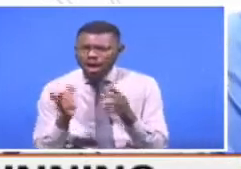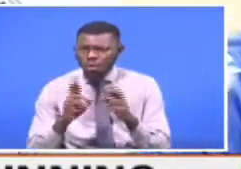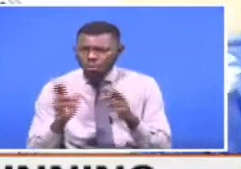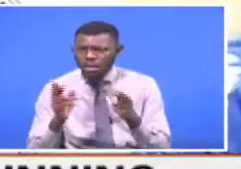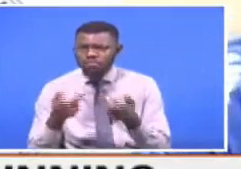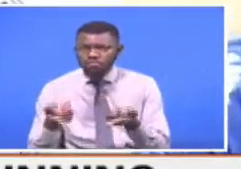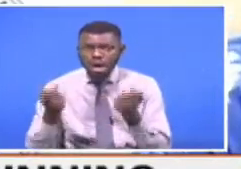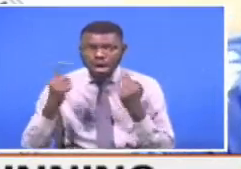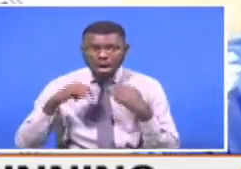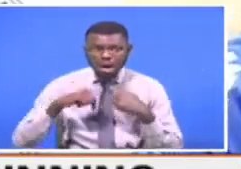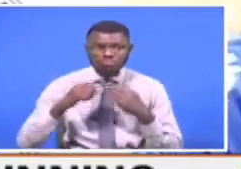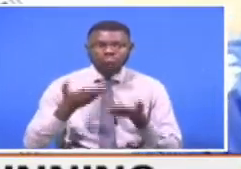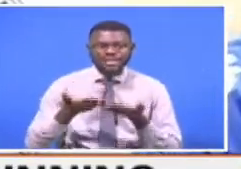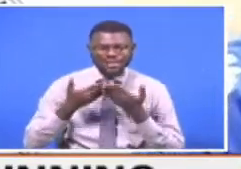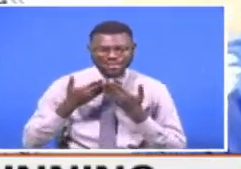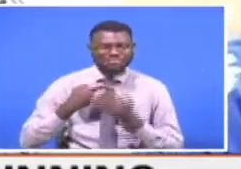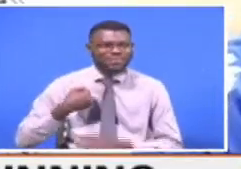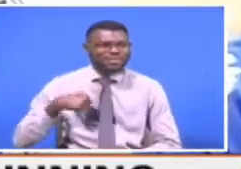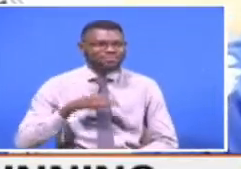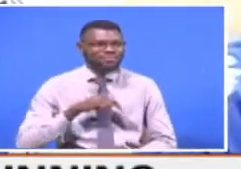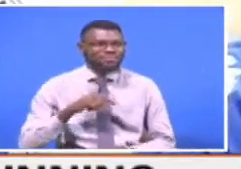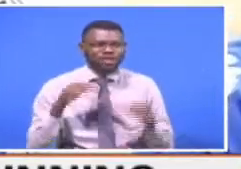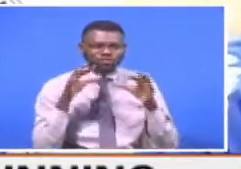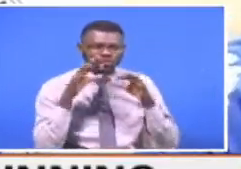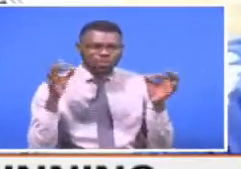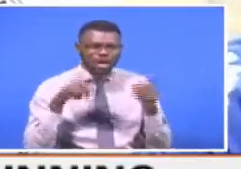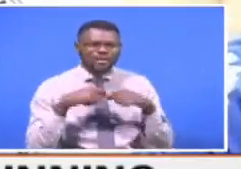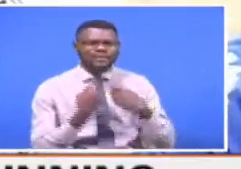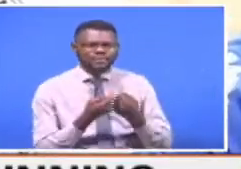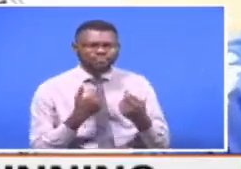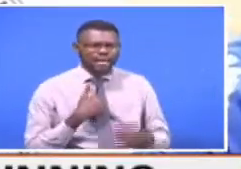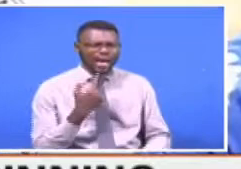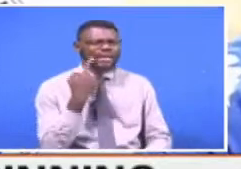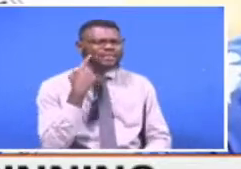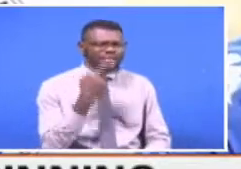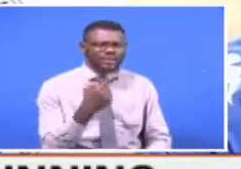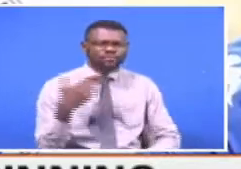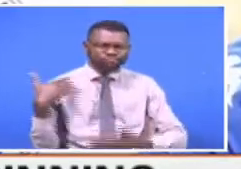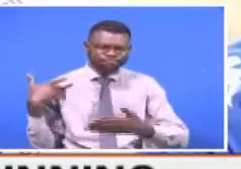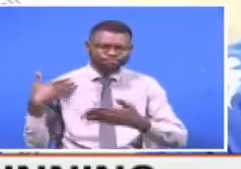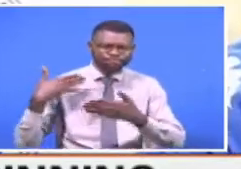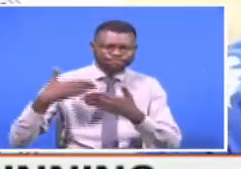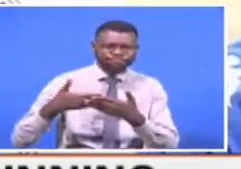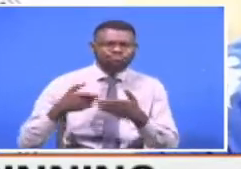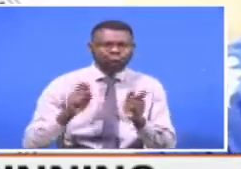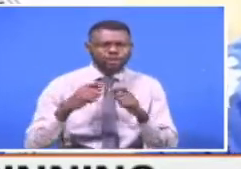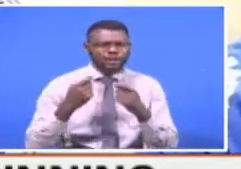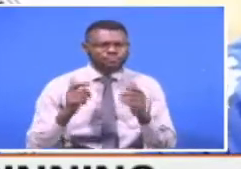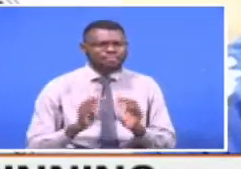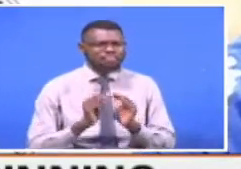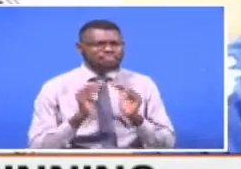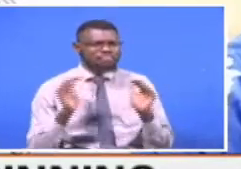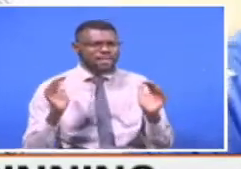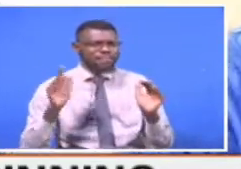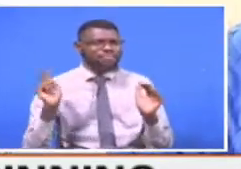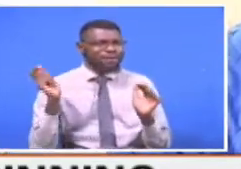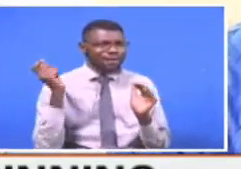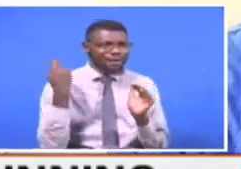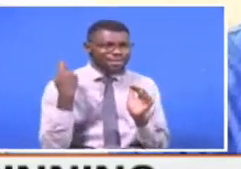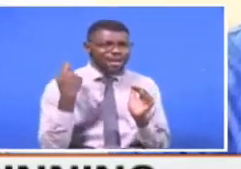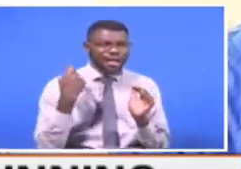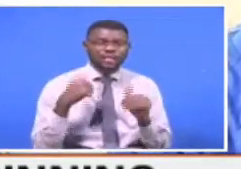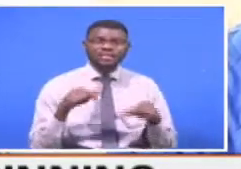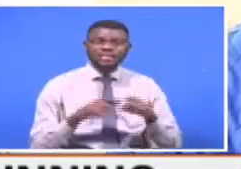kutusaidia. Sofapaka ni timu na mimi nimefuatilia sana. Ni timu kubwa Kenya, ni